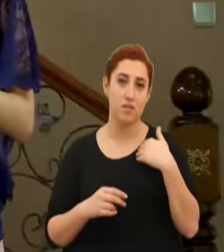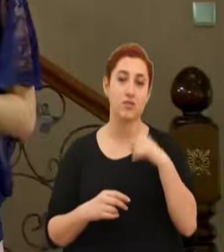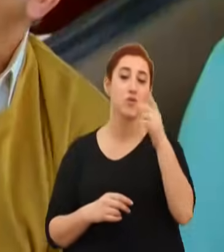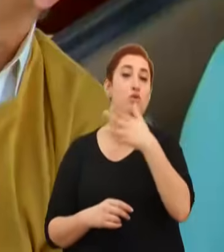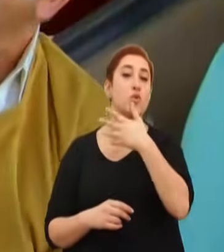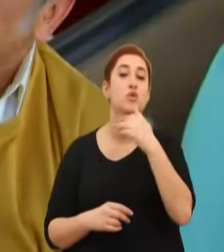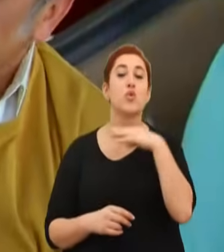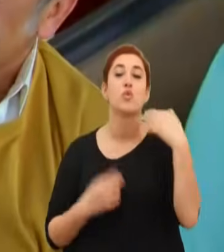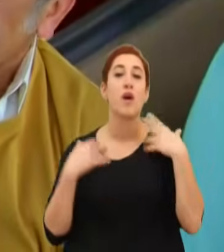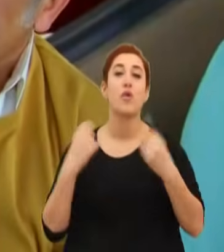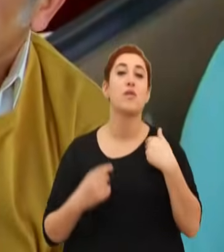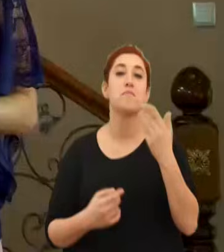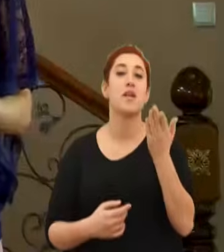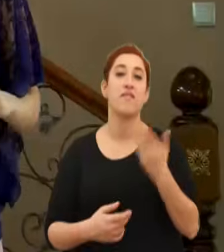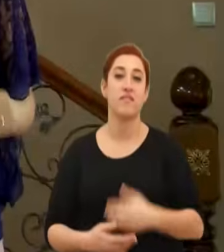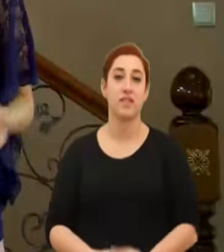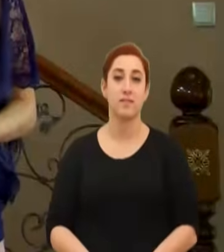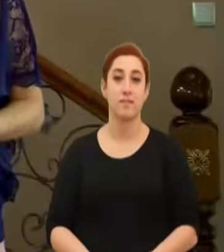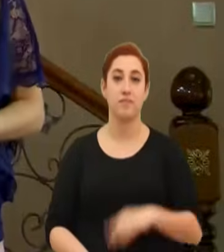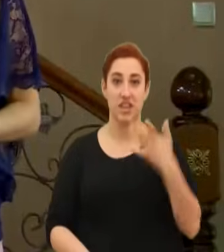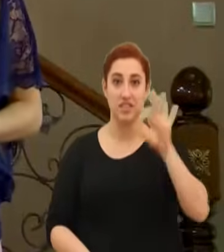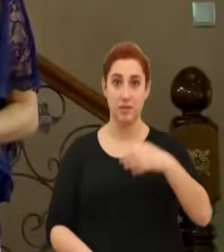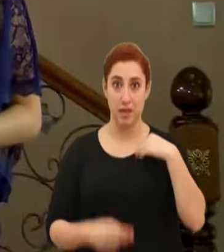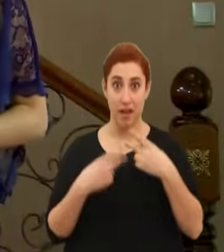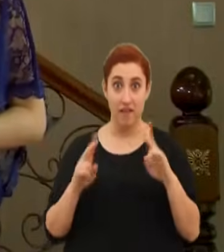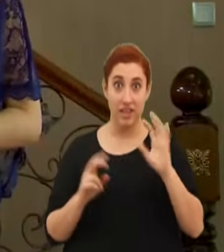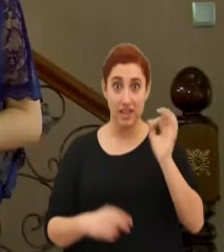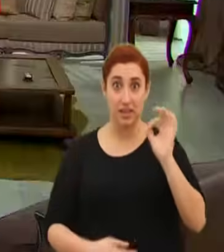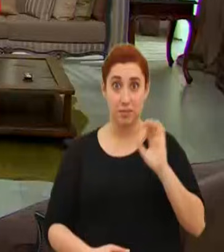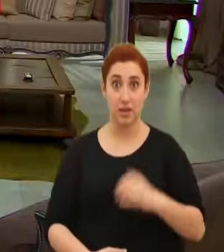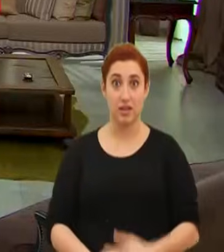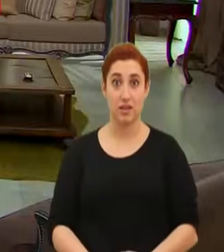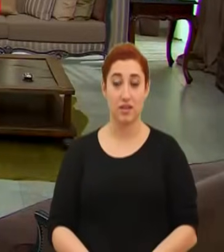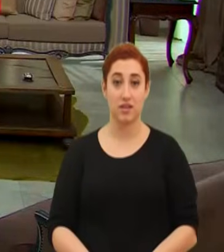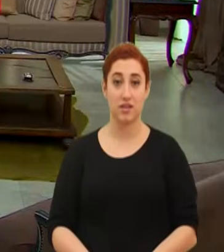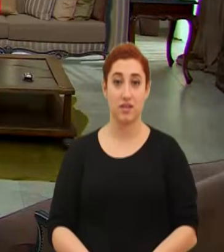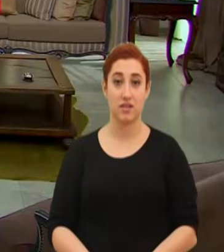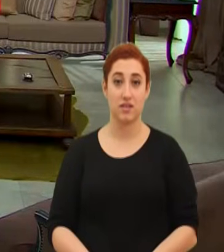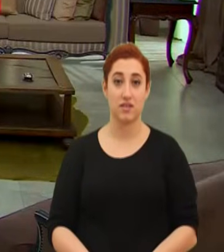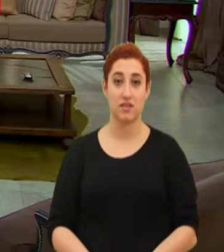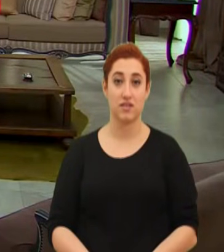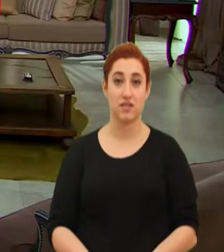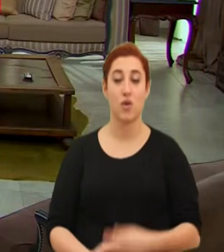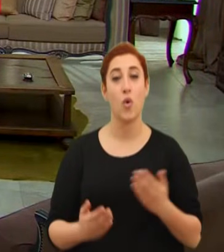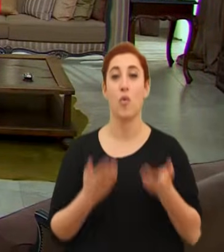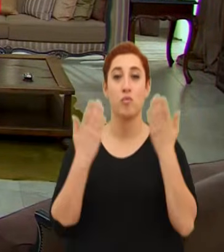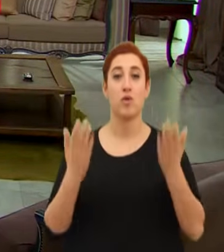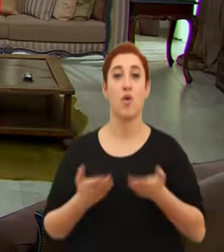senin o gülüşüne kurban olurum ben ya. Yani şimdi beni affettin değil mi? Hoppa.